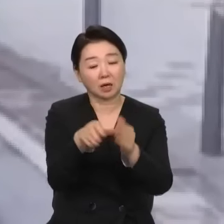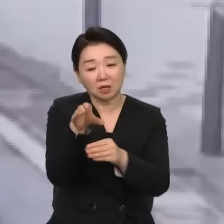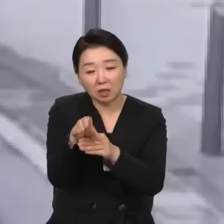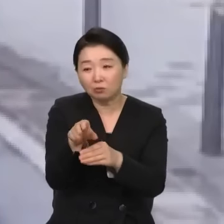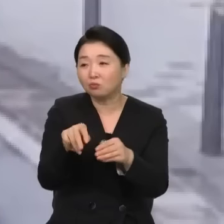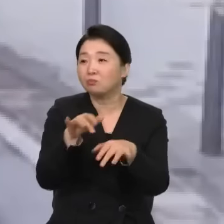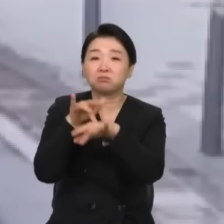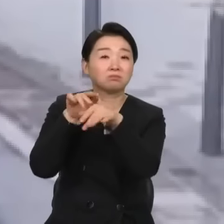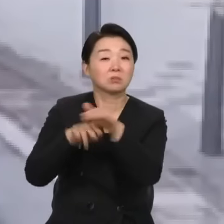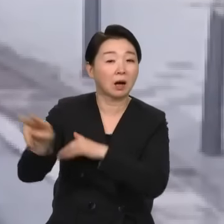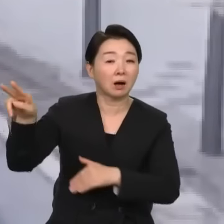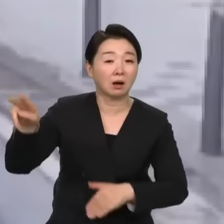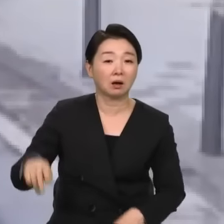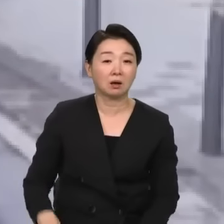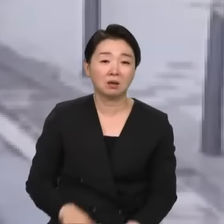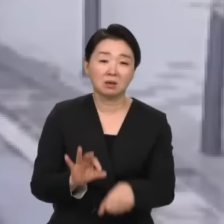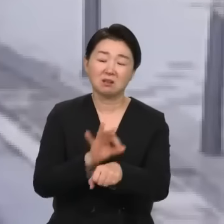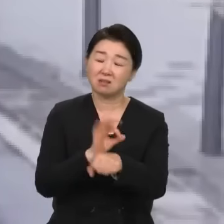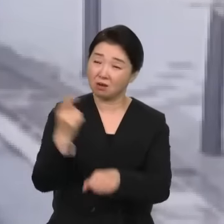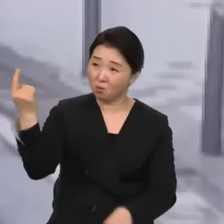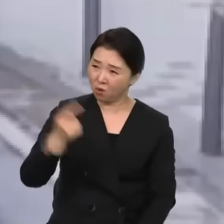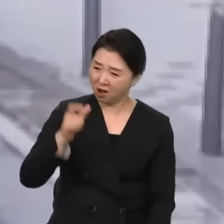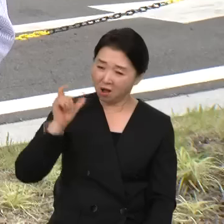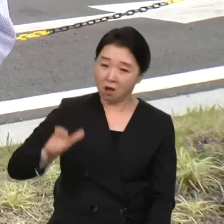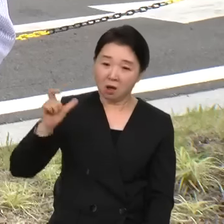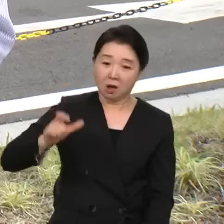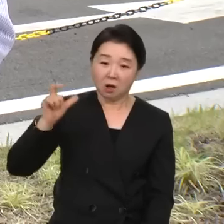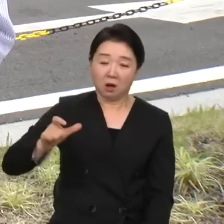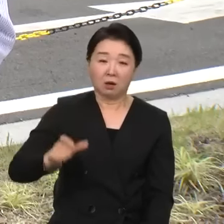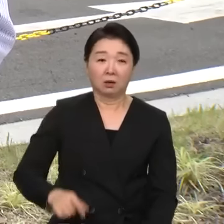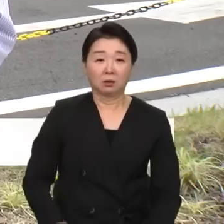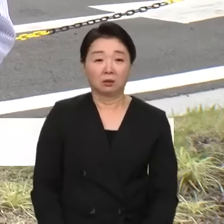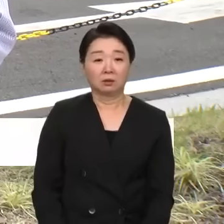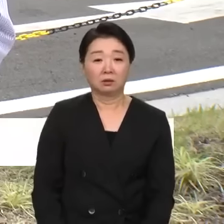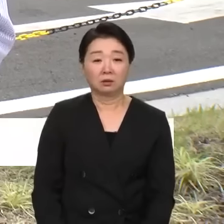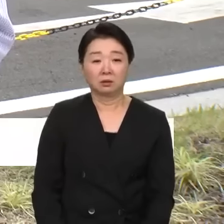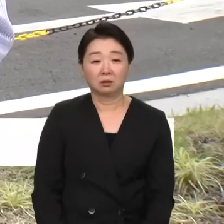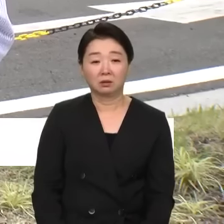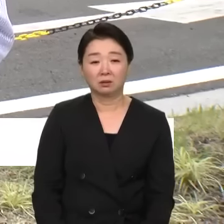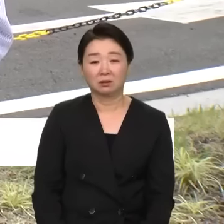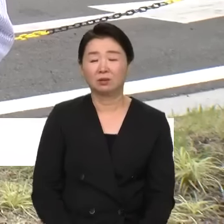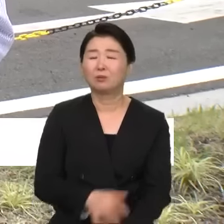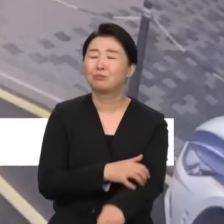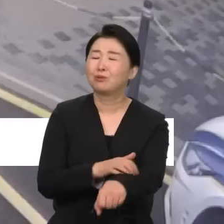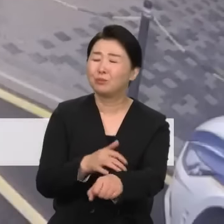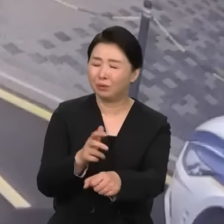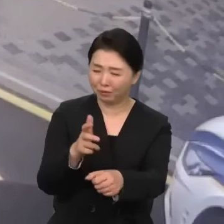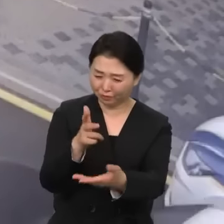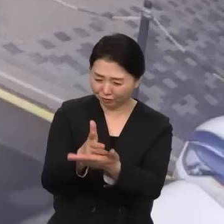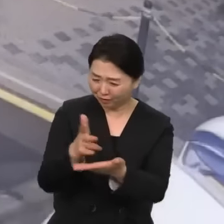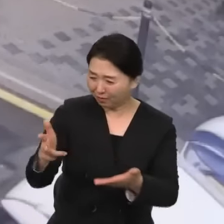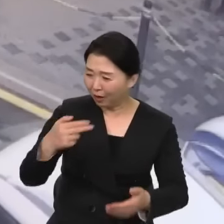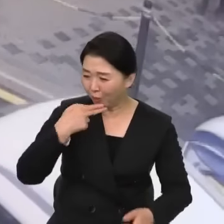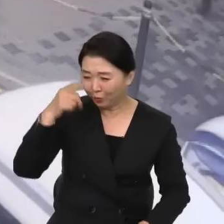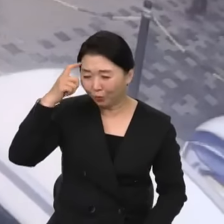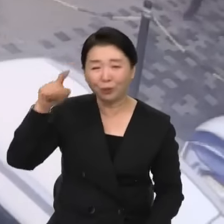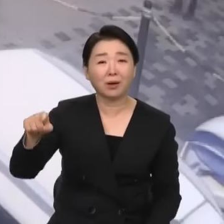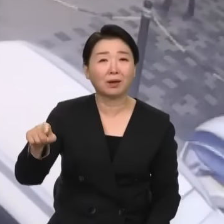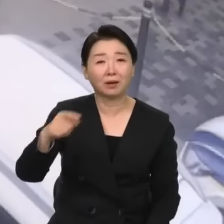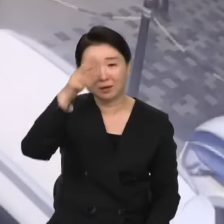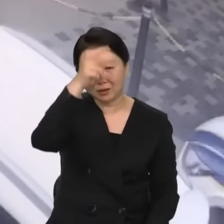사라집니다. 10시간 동안 나타나지 않았습니다. 불편을 주면서 저렇게 안 빼고 있나. 출동한